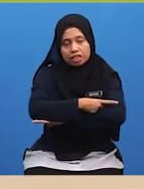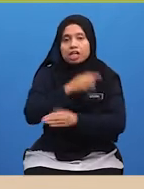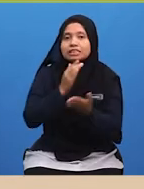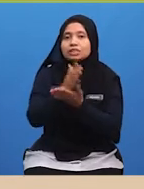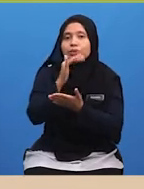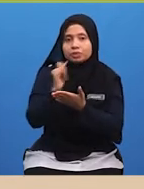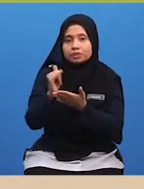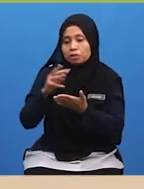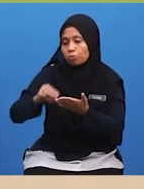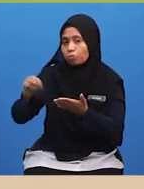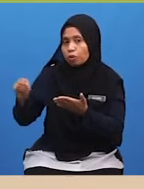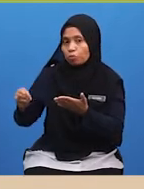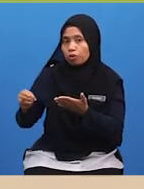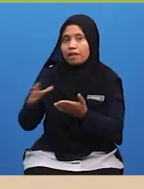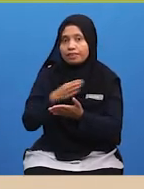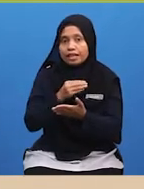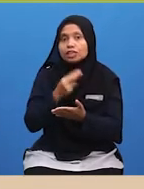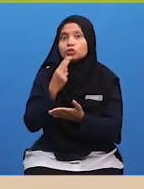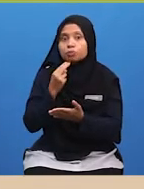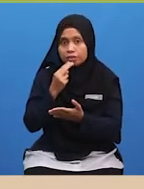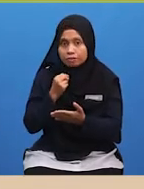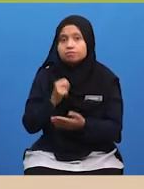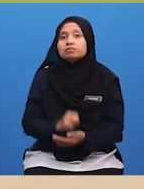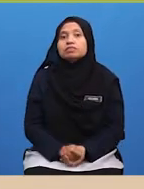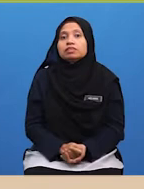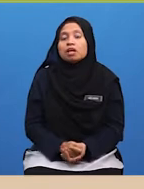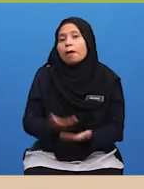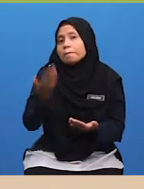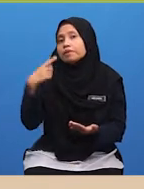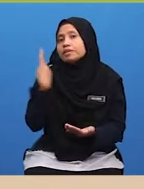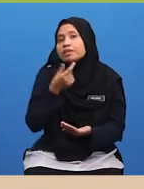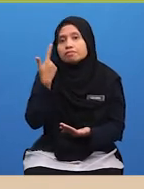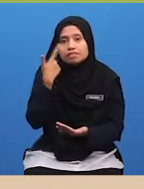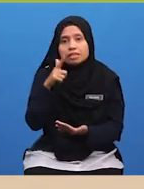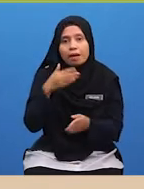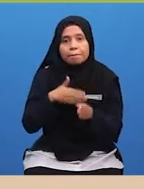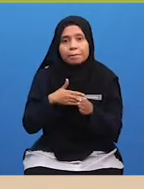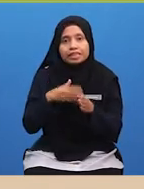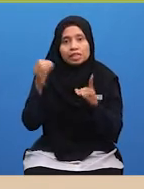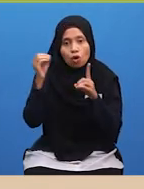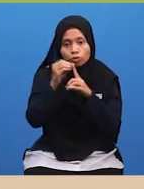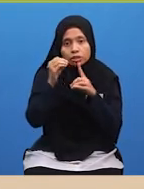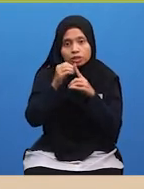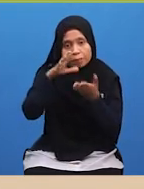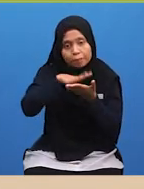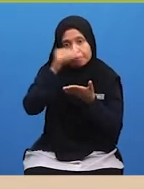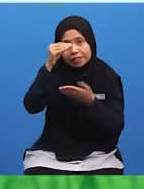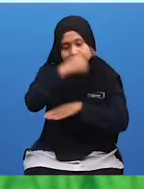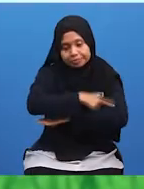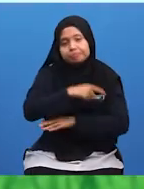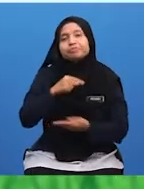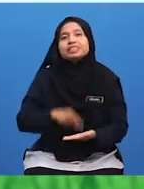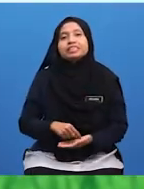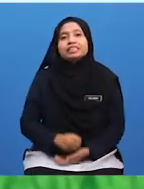Seterusnya, murid-murid dan si Comel, mari kita melihat pada objektif pembelajaran kita